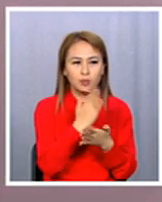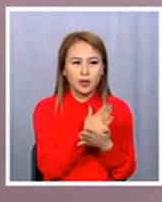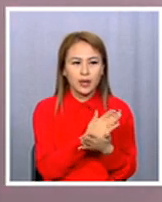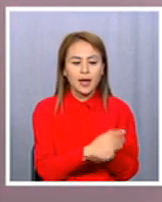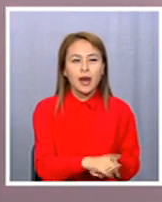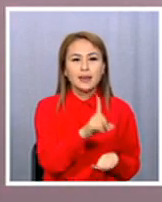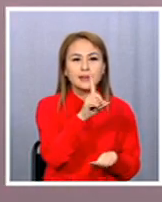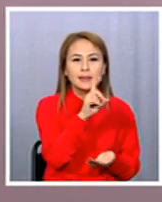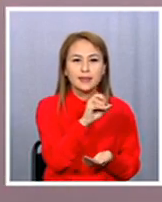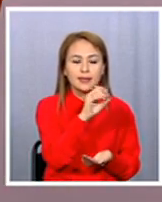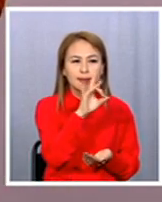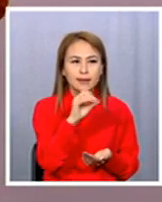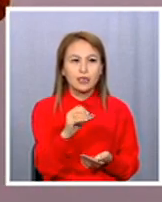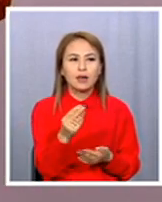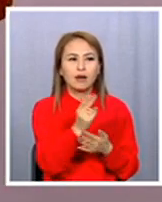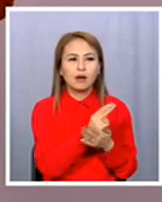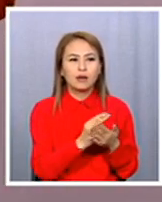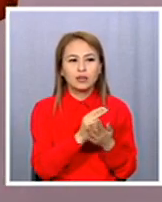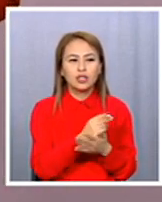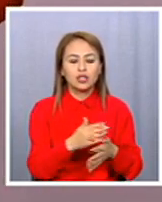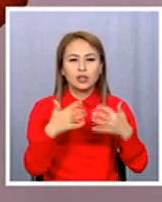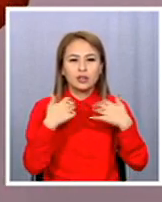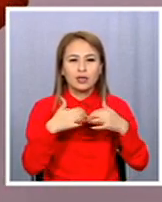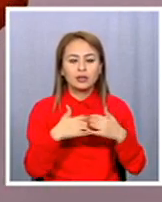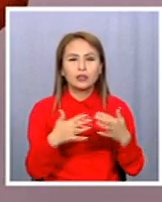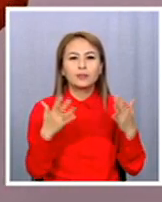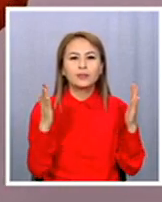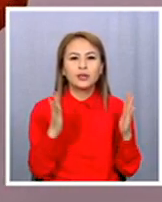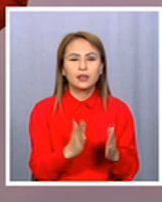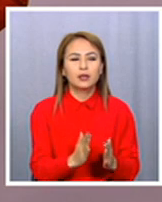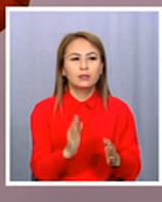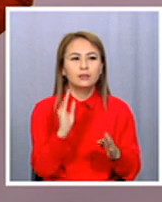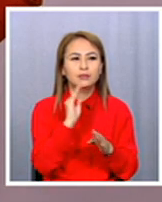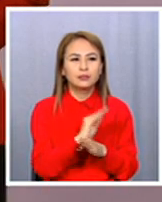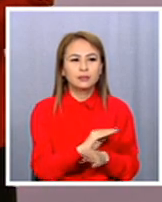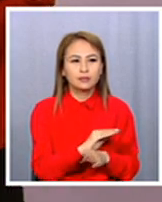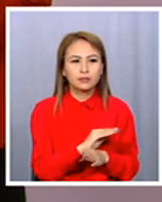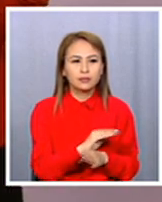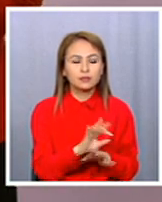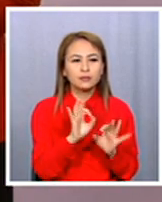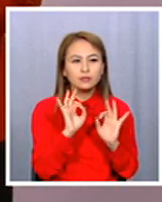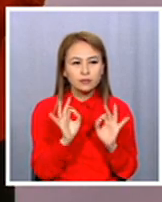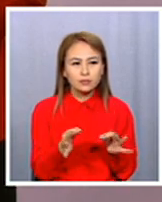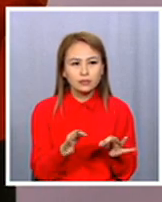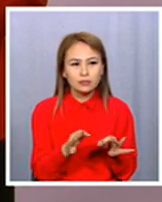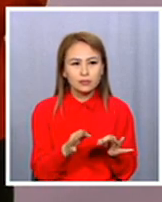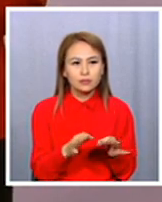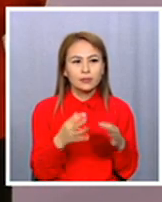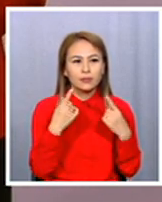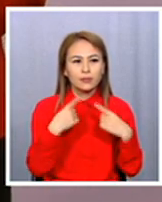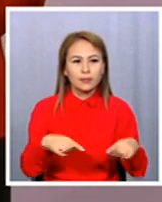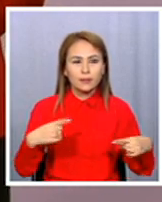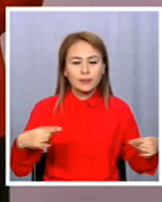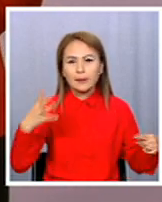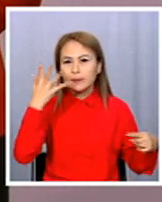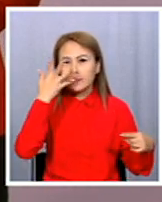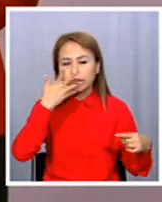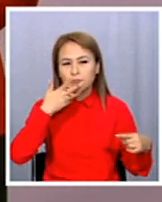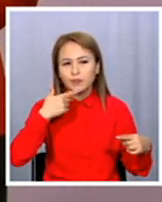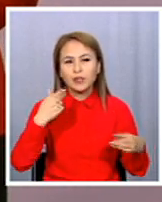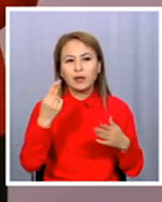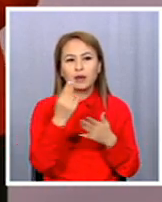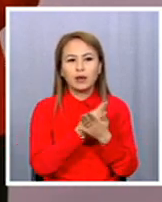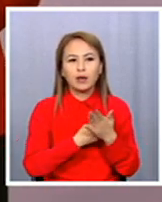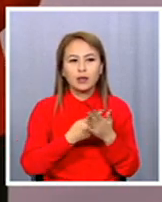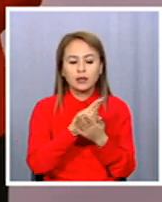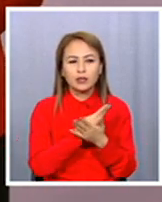зереде қарындаш саны кем? Қай қарындаштың саны кем? Дұрыс айтасындар, түрлі түсті қарындаштың саны кем?